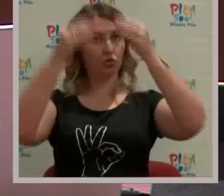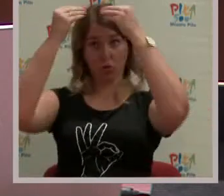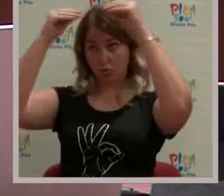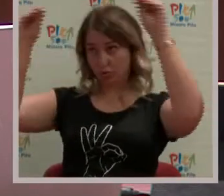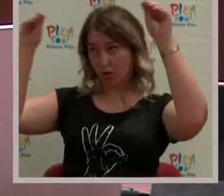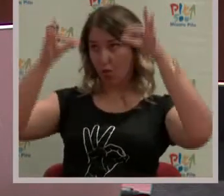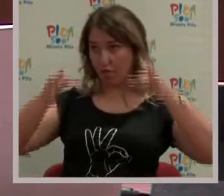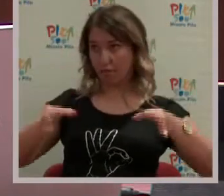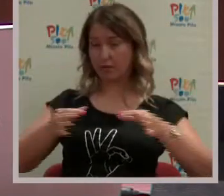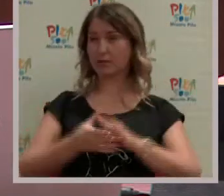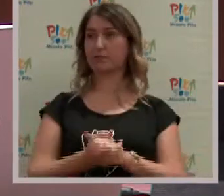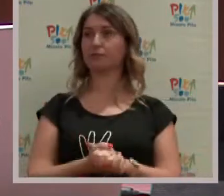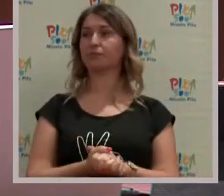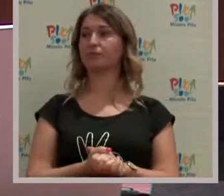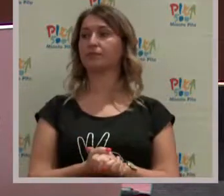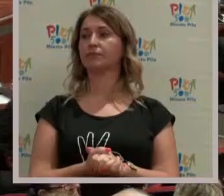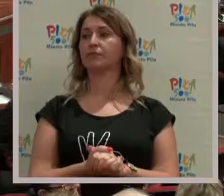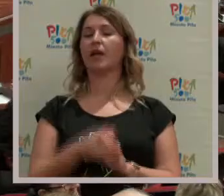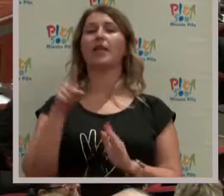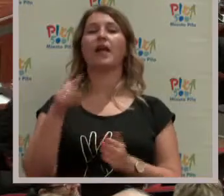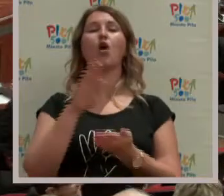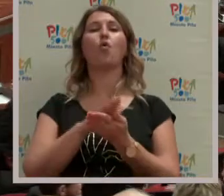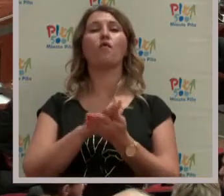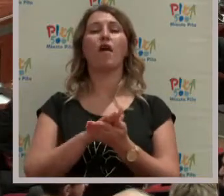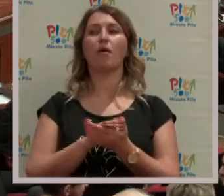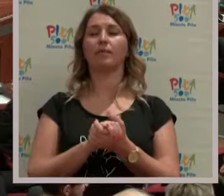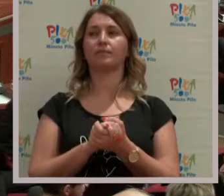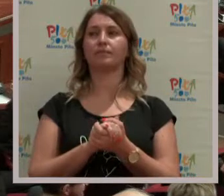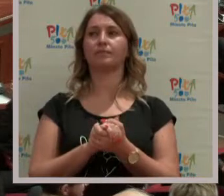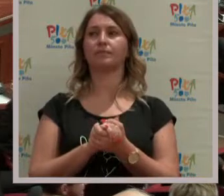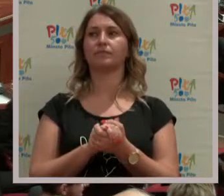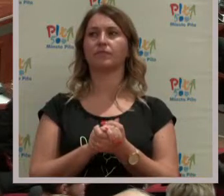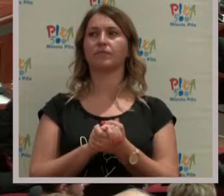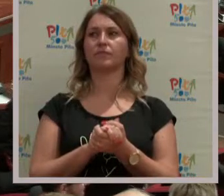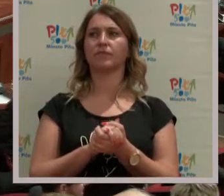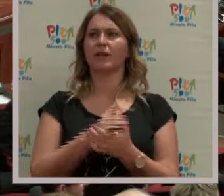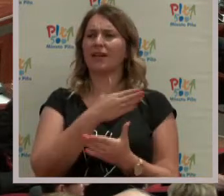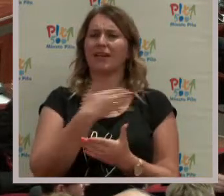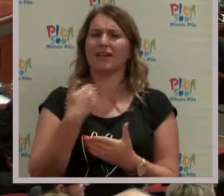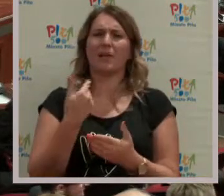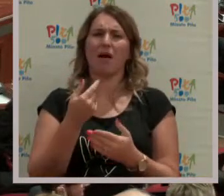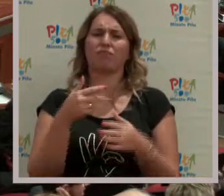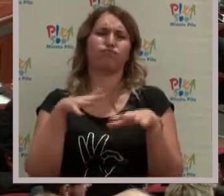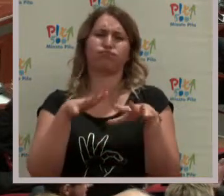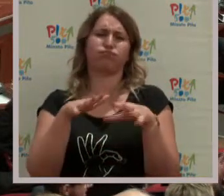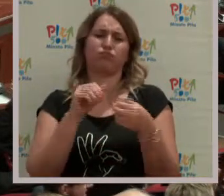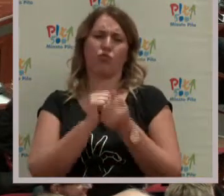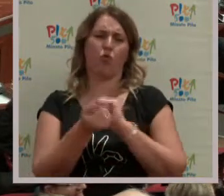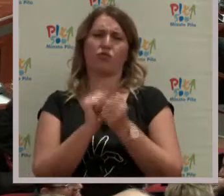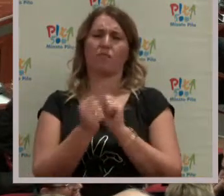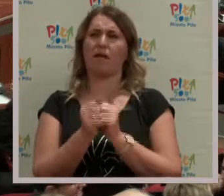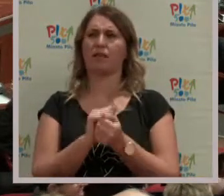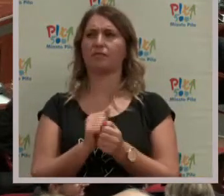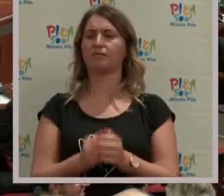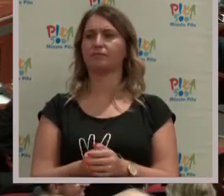jeżeli chodzi o uchwałę budżetową na bieżący rok dokonujemy znacznych korekt przesunięć pomiędzy zarówno